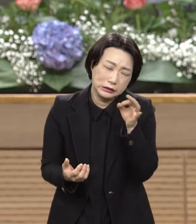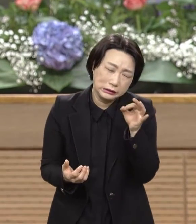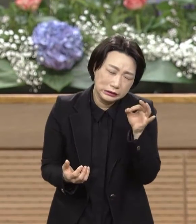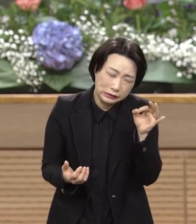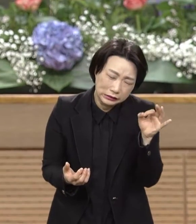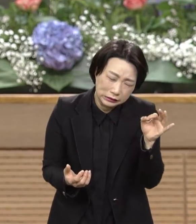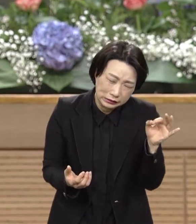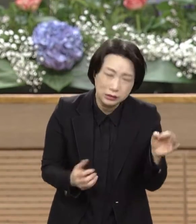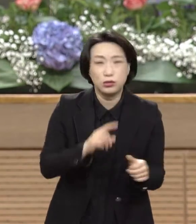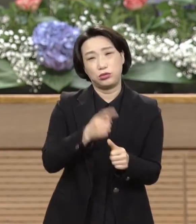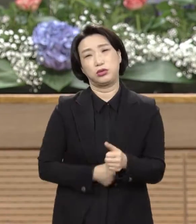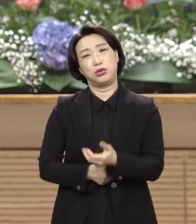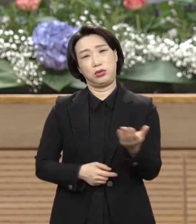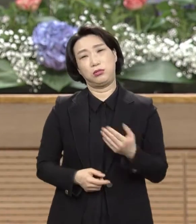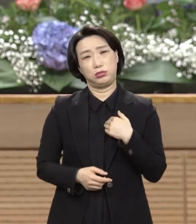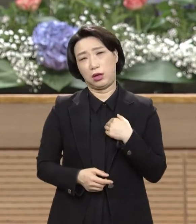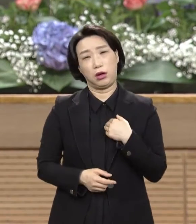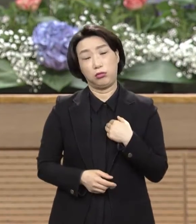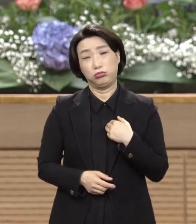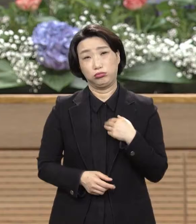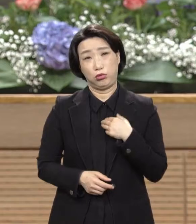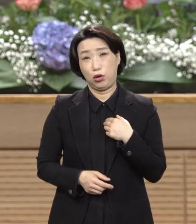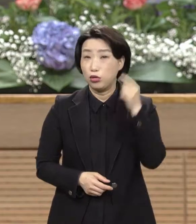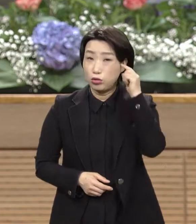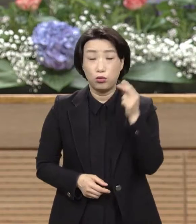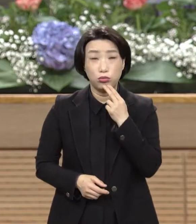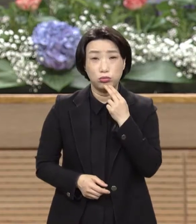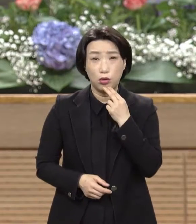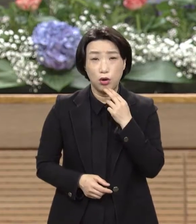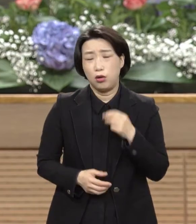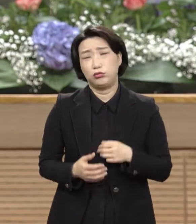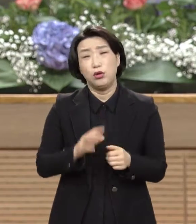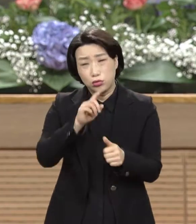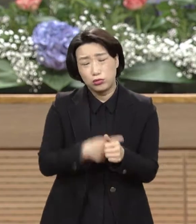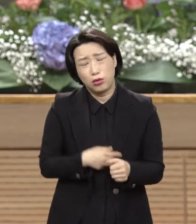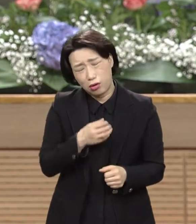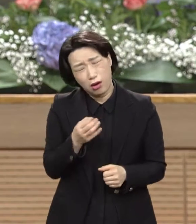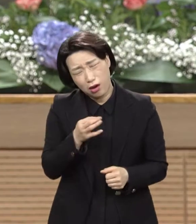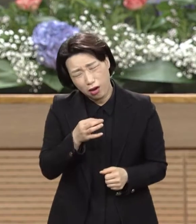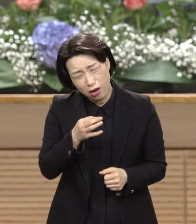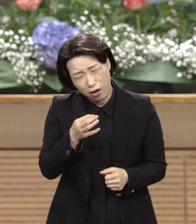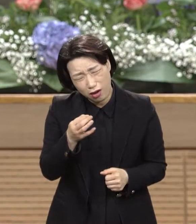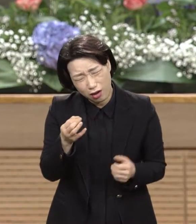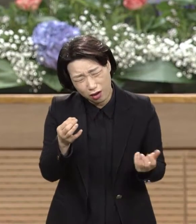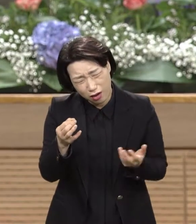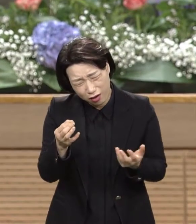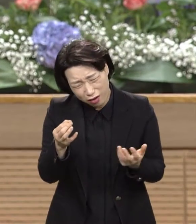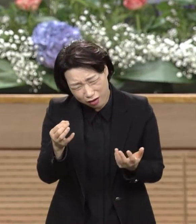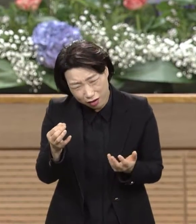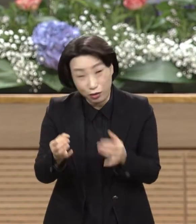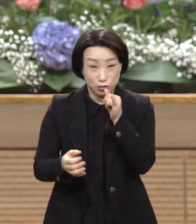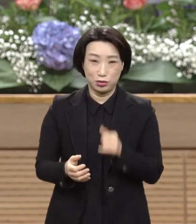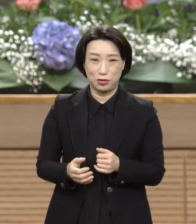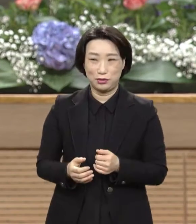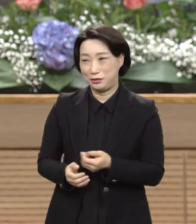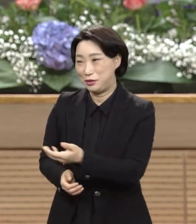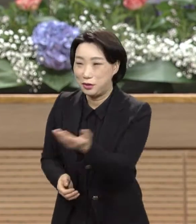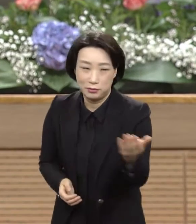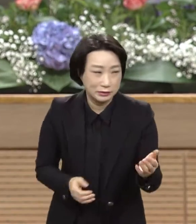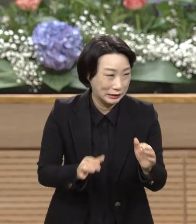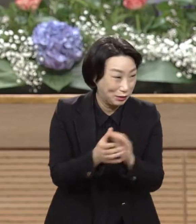숨소리가 절로 나와요. 내가 안으려고 그래도. 그러니까 여러분도 기도할 때